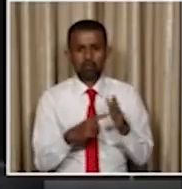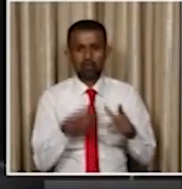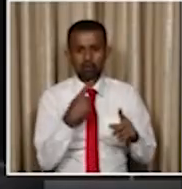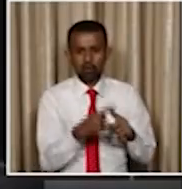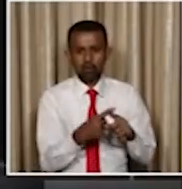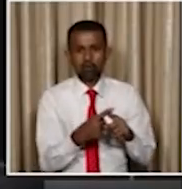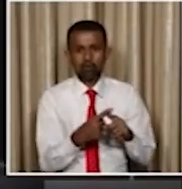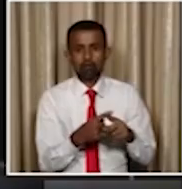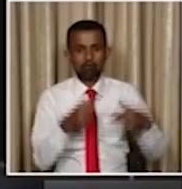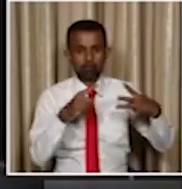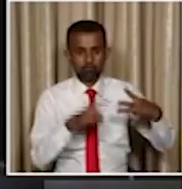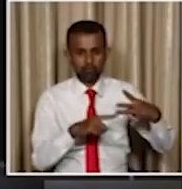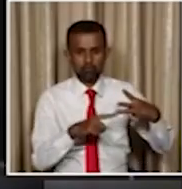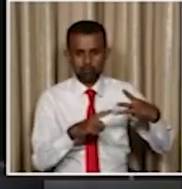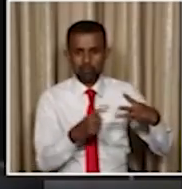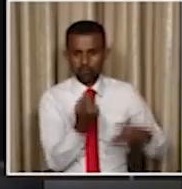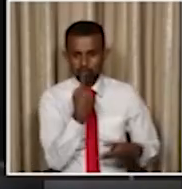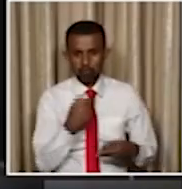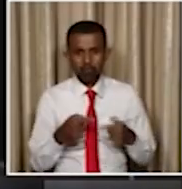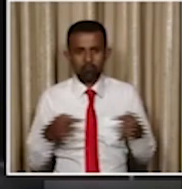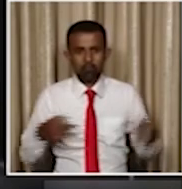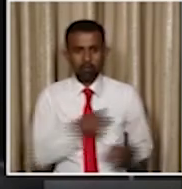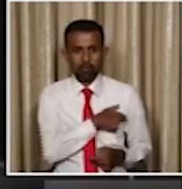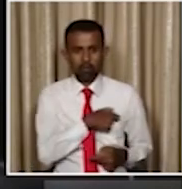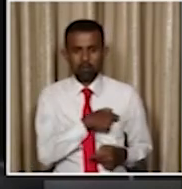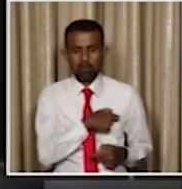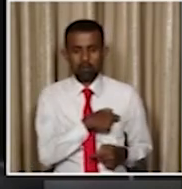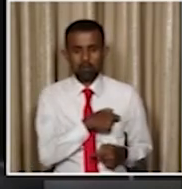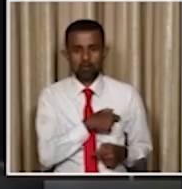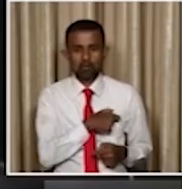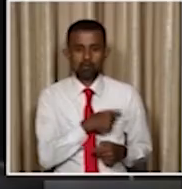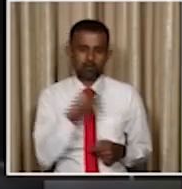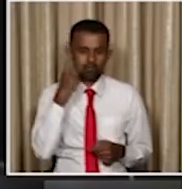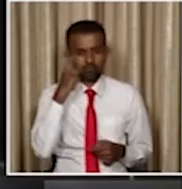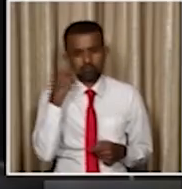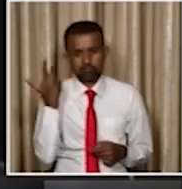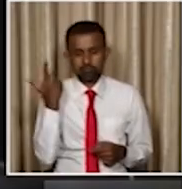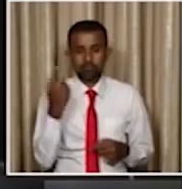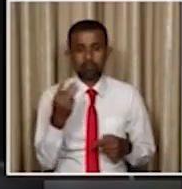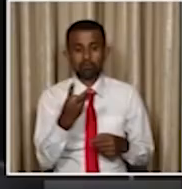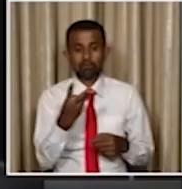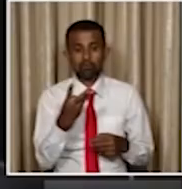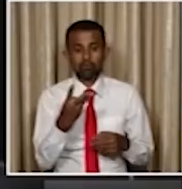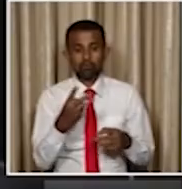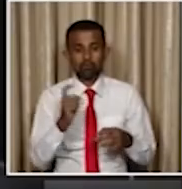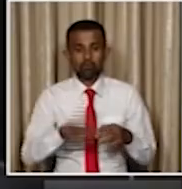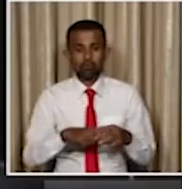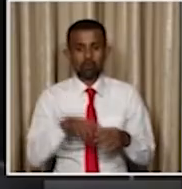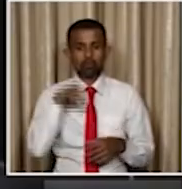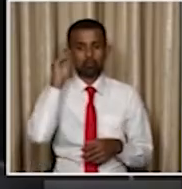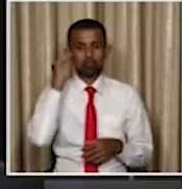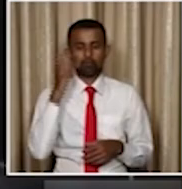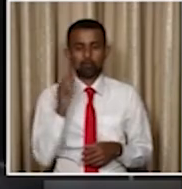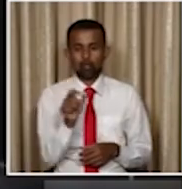ගැන පන්දු තුන්වෙනිව දැම්මා. අපේ විපක්ෂ නායකතුමා බොහොම අනේ මන් දන්නේ ඒ තුන්වෙනි බෝලය ගත්තා. මම කියන්නේ මෙතන